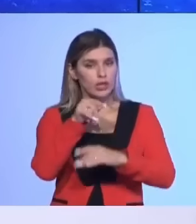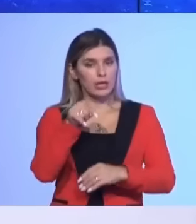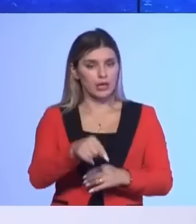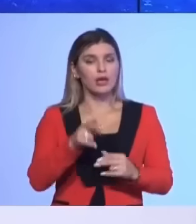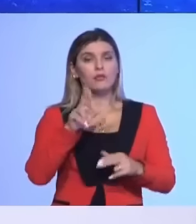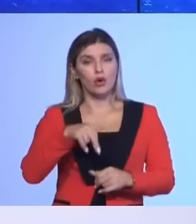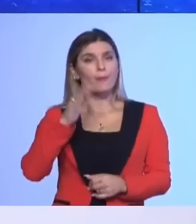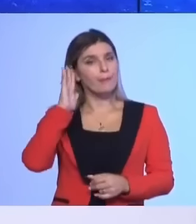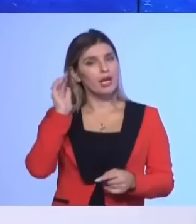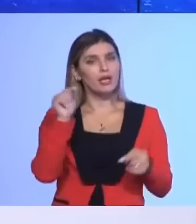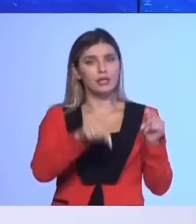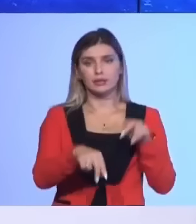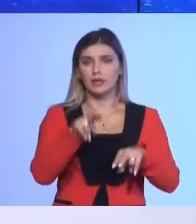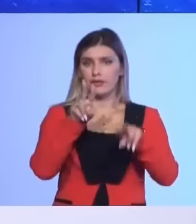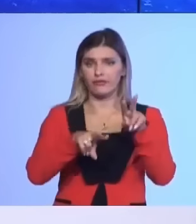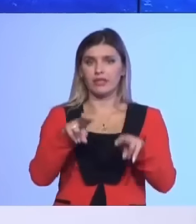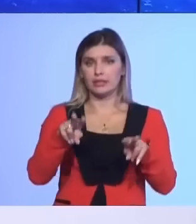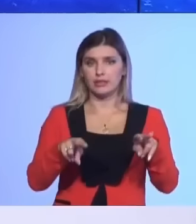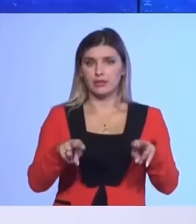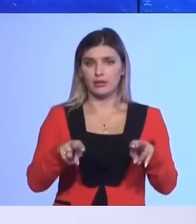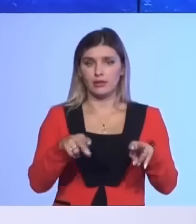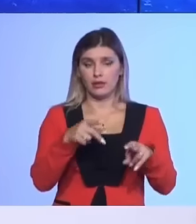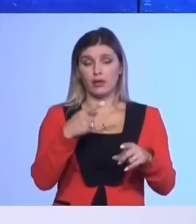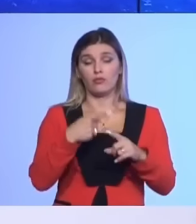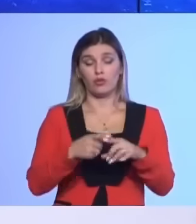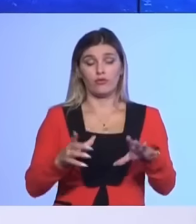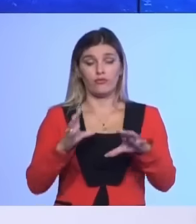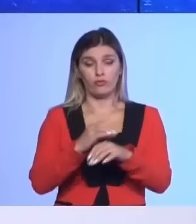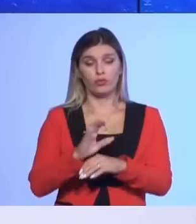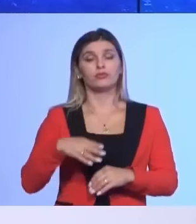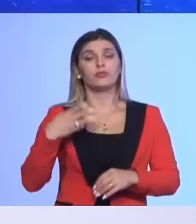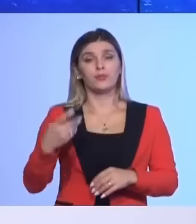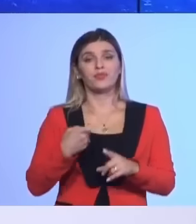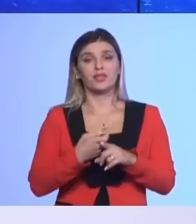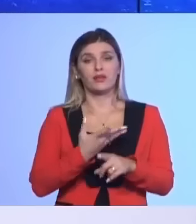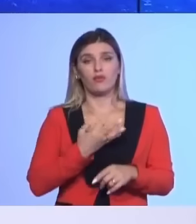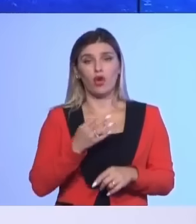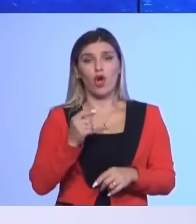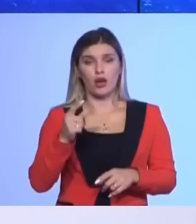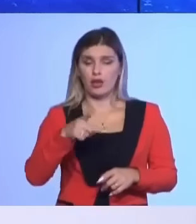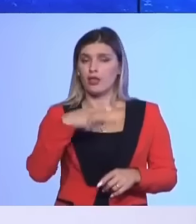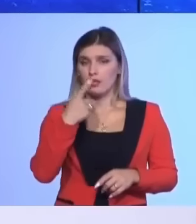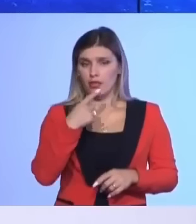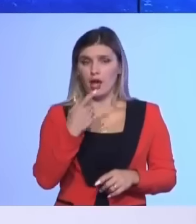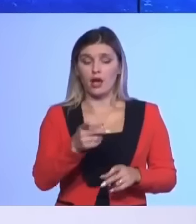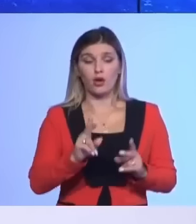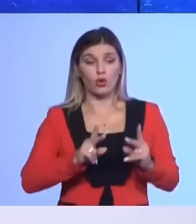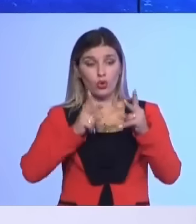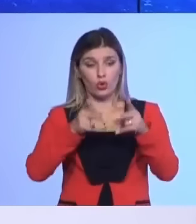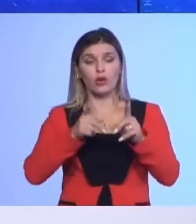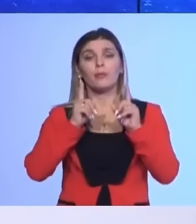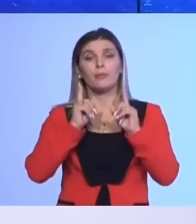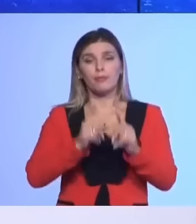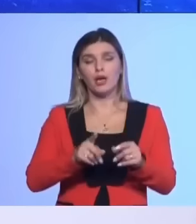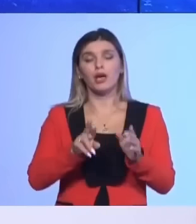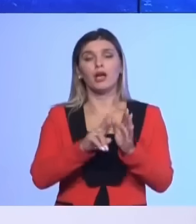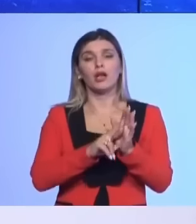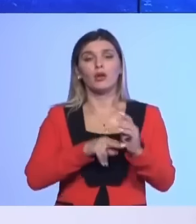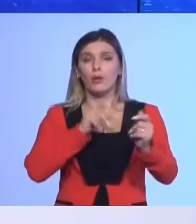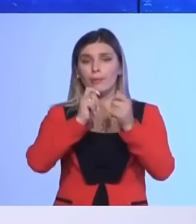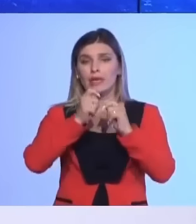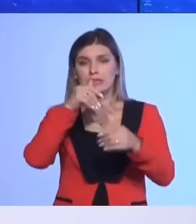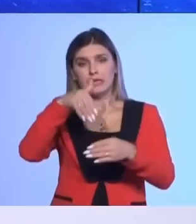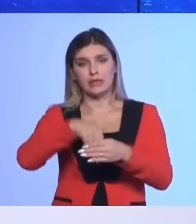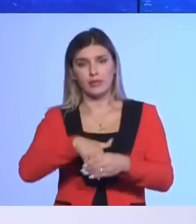ministrat e qeverisë së Kosovës. Pas kësaj ka reaguar KFOR-i, e cilët kanë thënë se hapja e urës duhet të bëhet brenda kornizës së dialogut